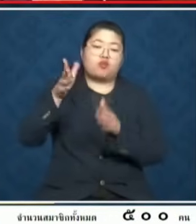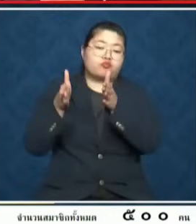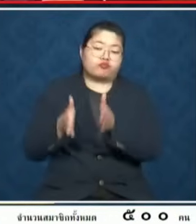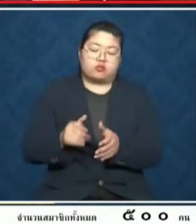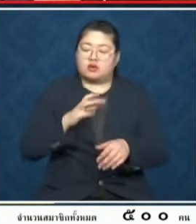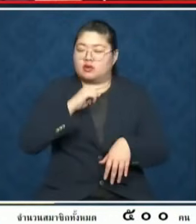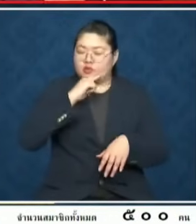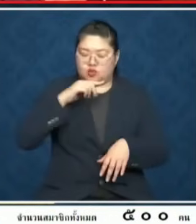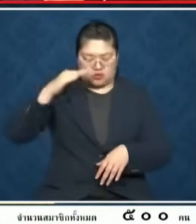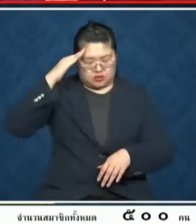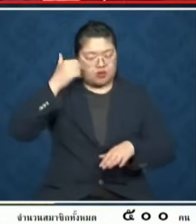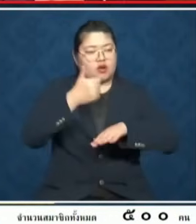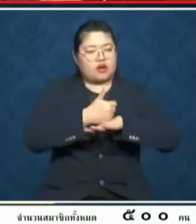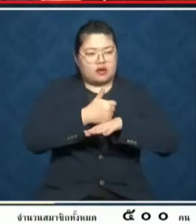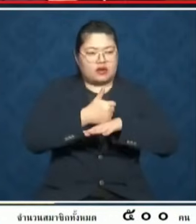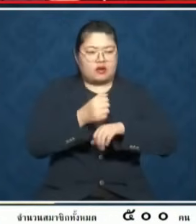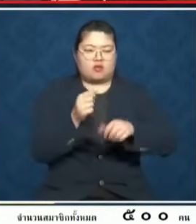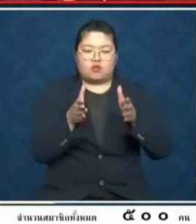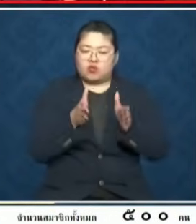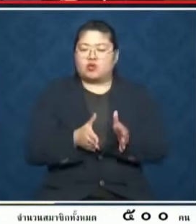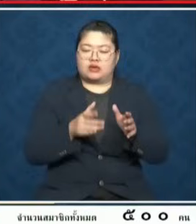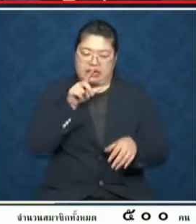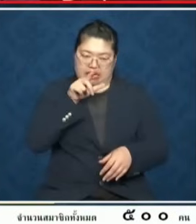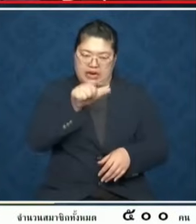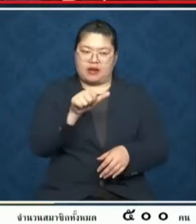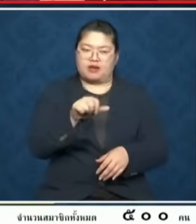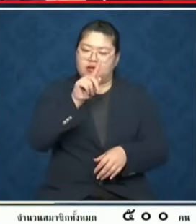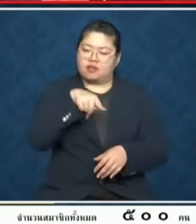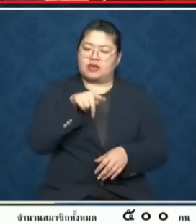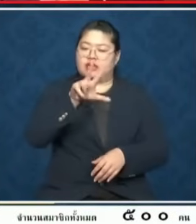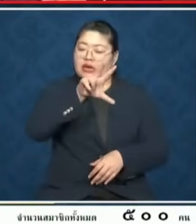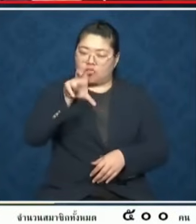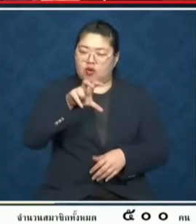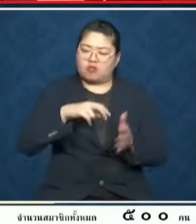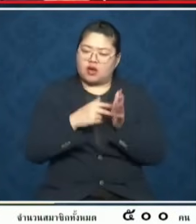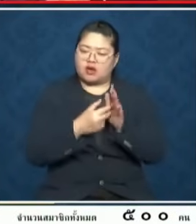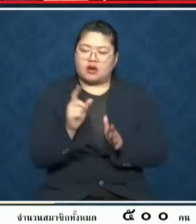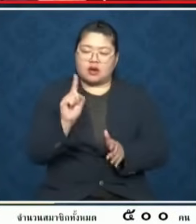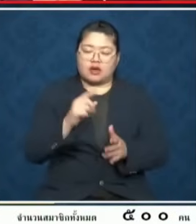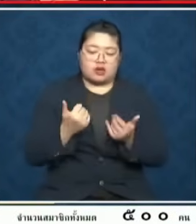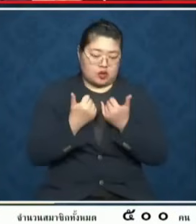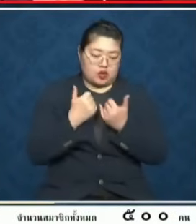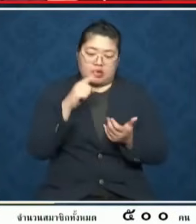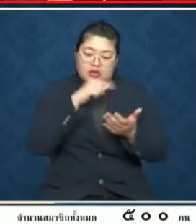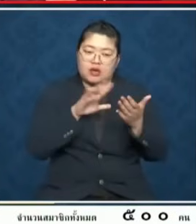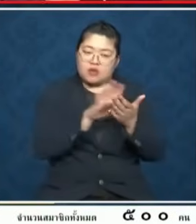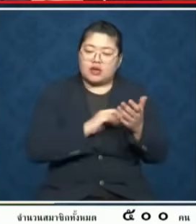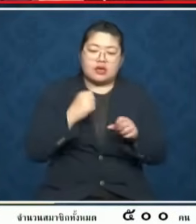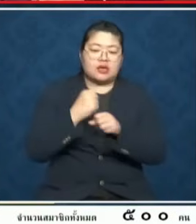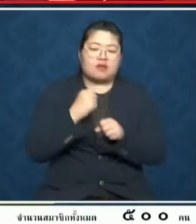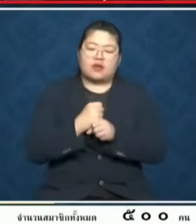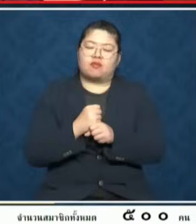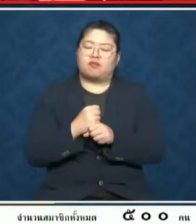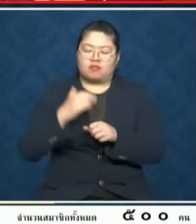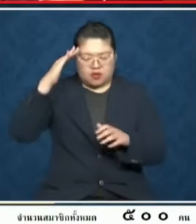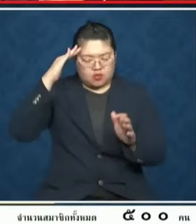พลกำลังหลักตามที่ท่านโฆษกพูดมีอยู่ 1,300คนนั่นเท่ากับเรามีนายพลว่างงานอยู่